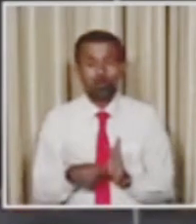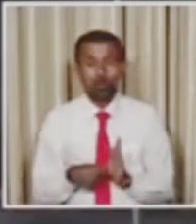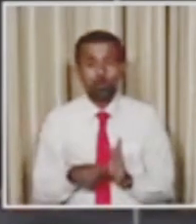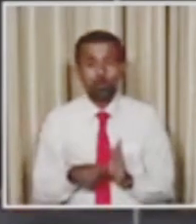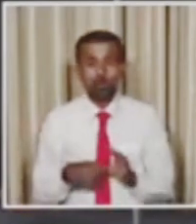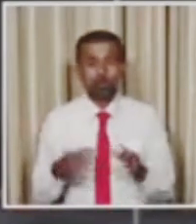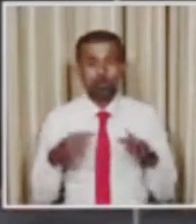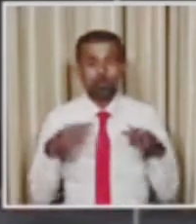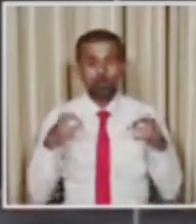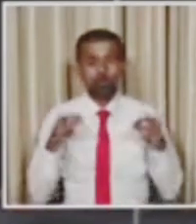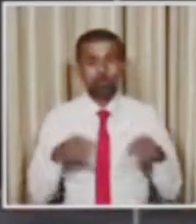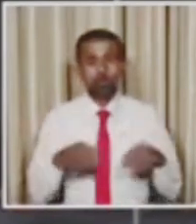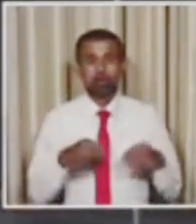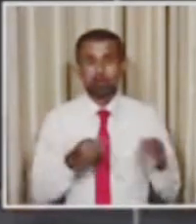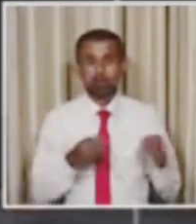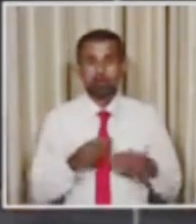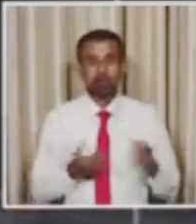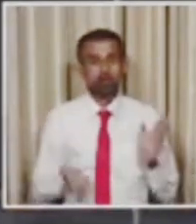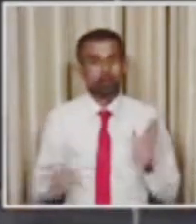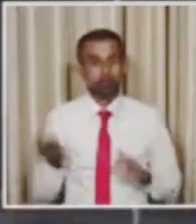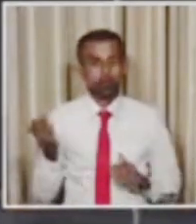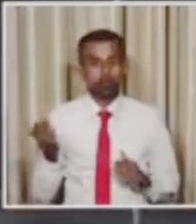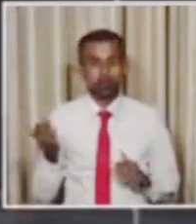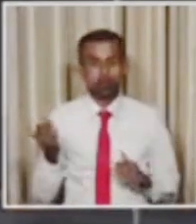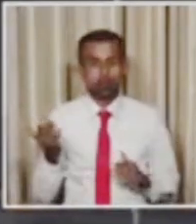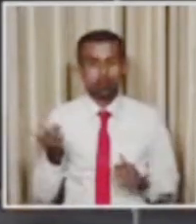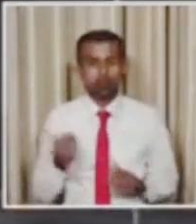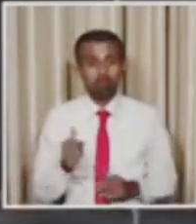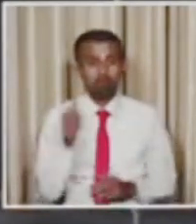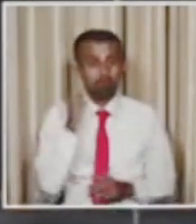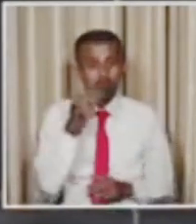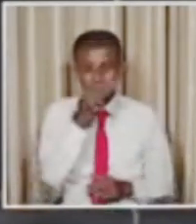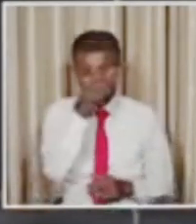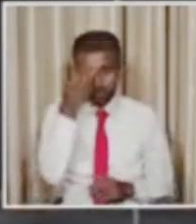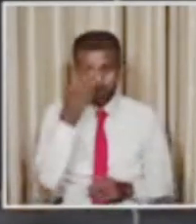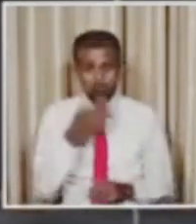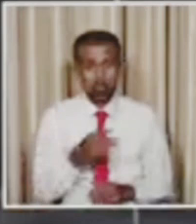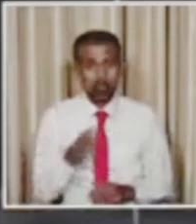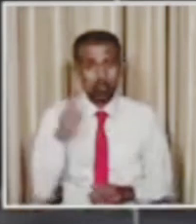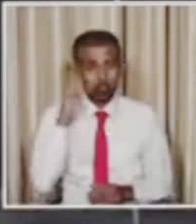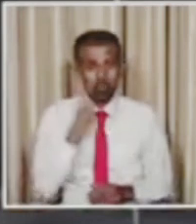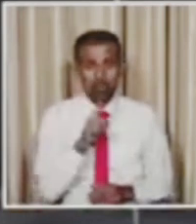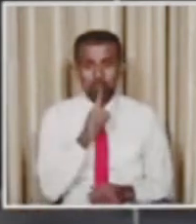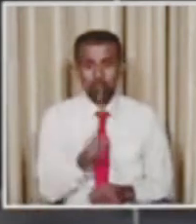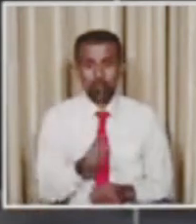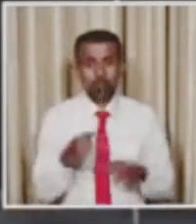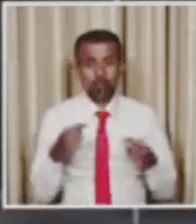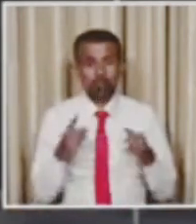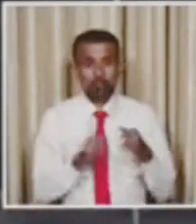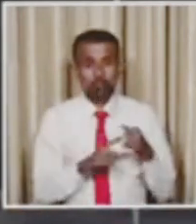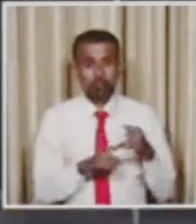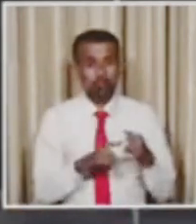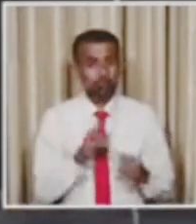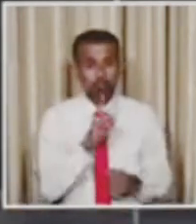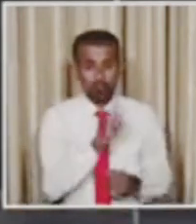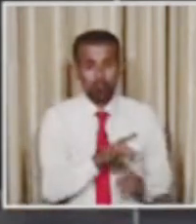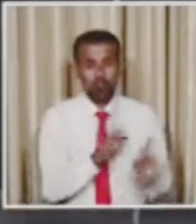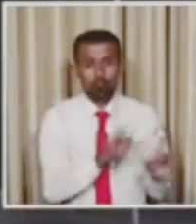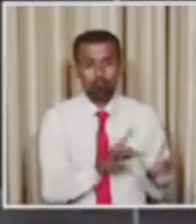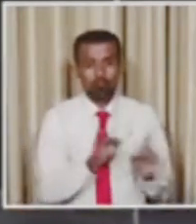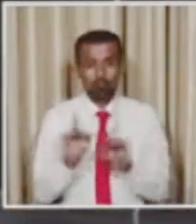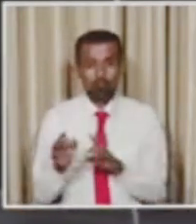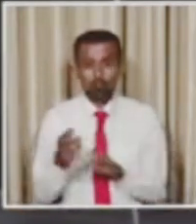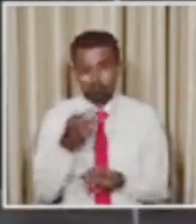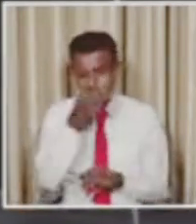නිදහස ලබා දීලා යනකොට චෙල්ලොනා ඒ හිටපු දෙමළ නායකයන්ට පොරොන්දු වෙලා ගියේ අර යුදෙව්වන්ට පොරොන්දු වුණා වගේ